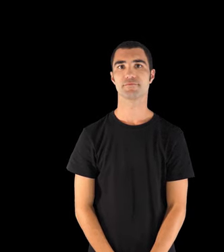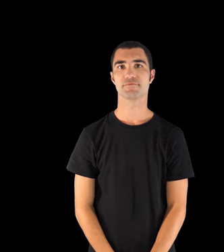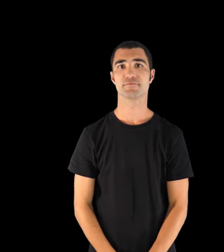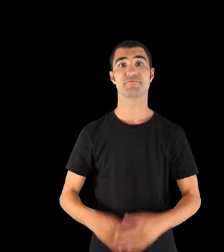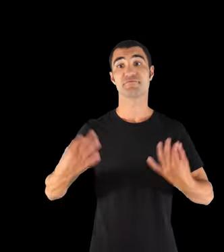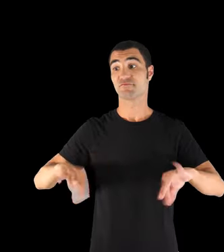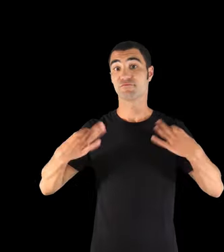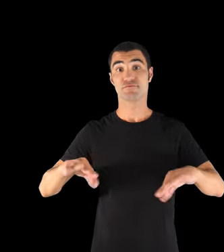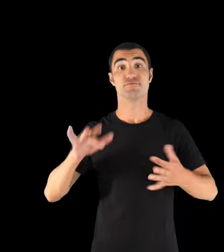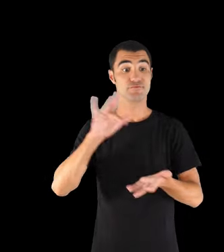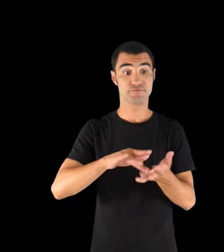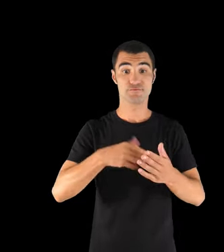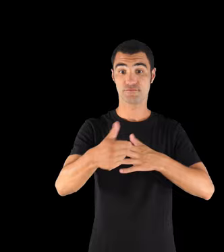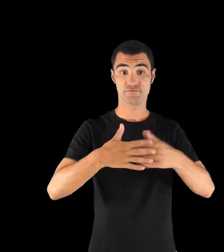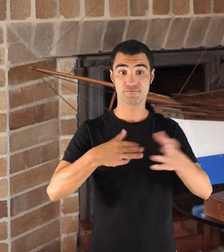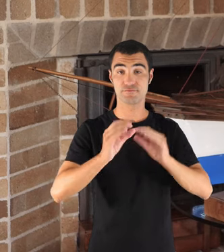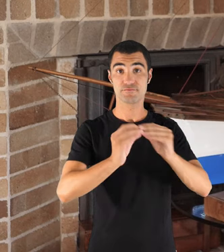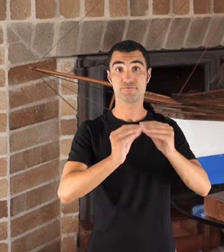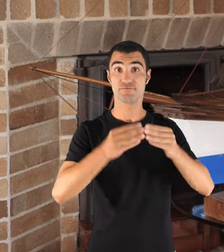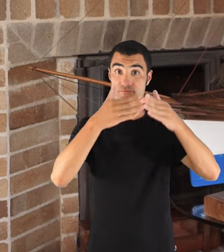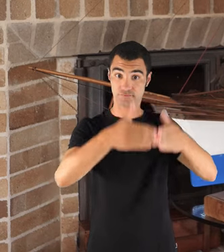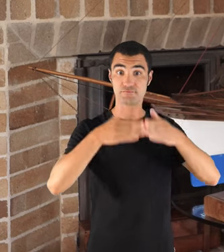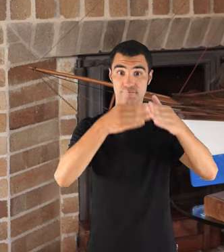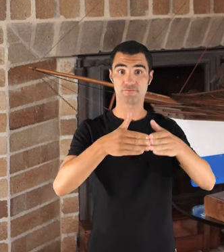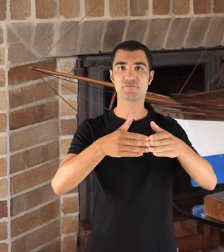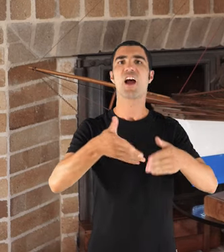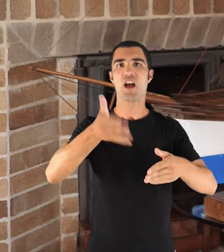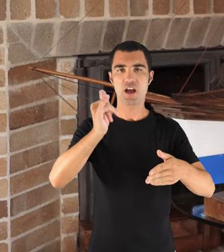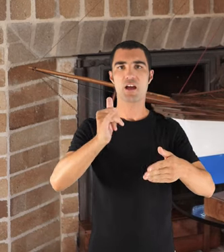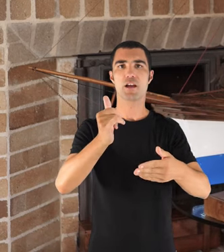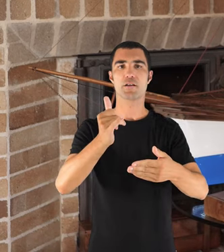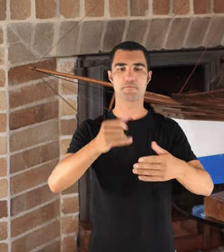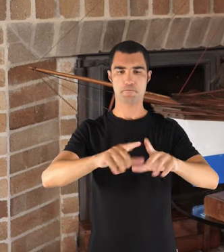Normalment, quan has de fer un barco, ja tens les puntilles fetes.